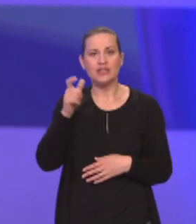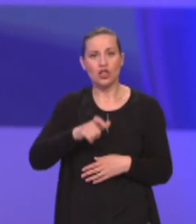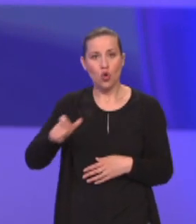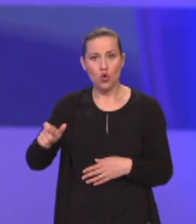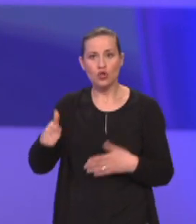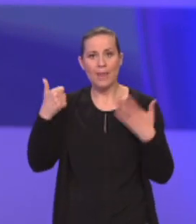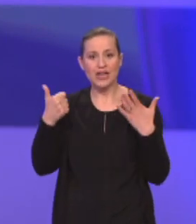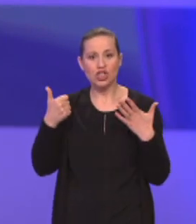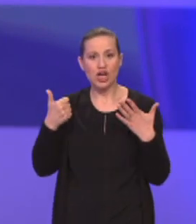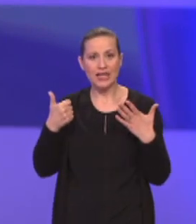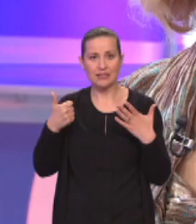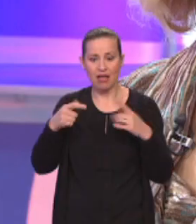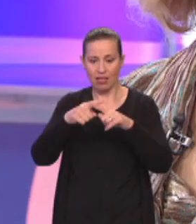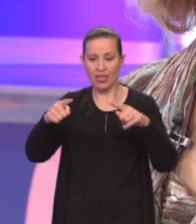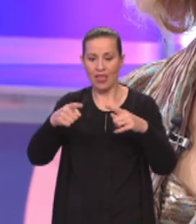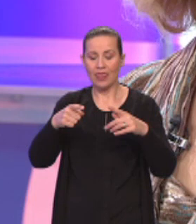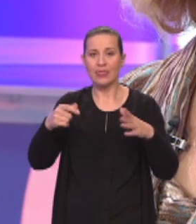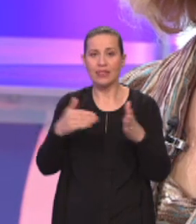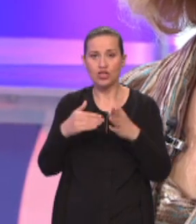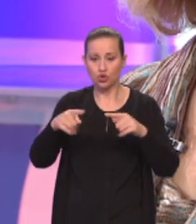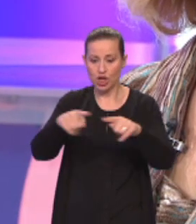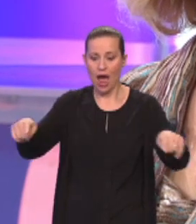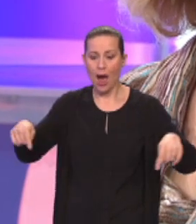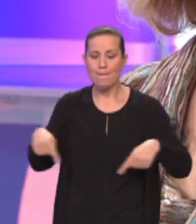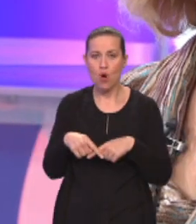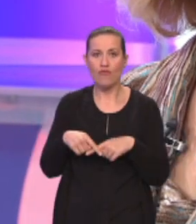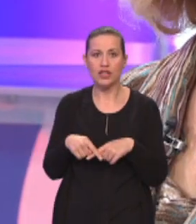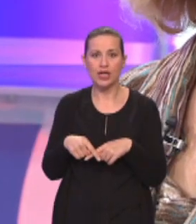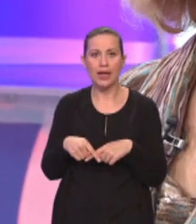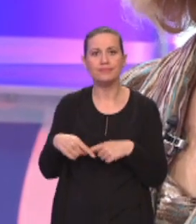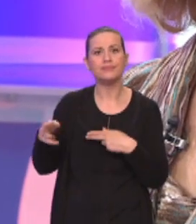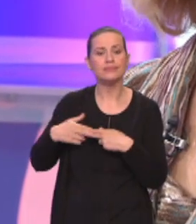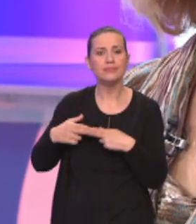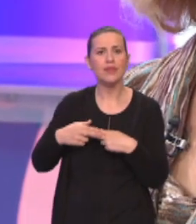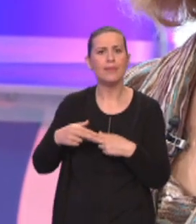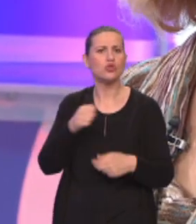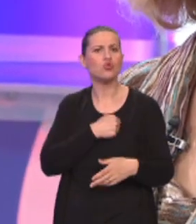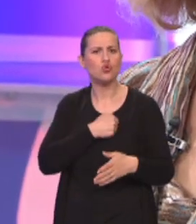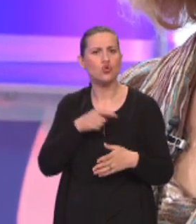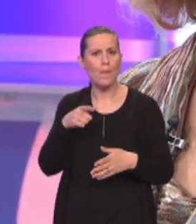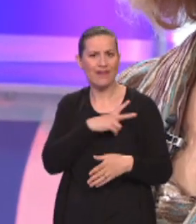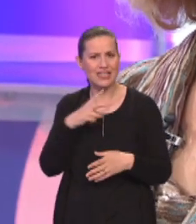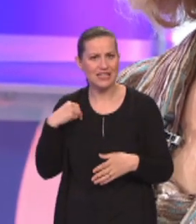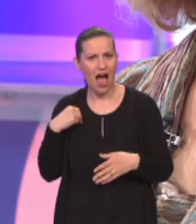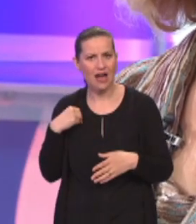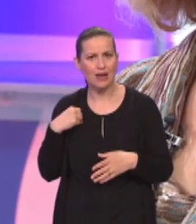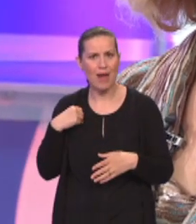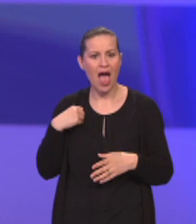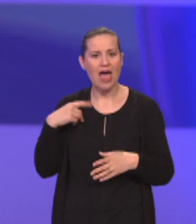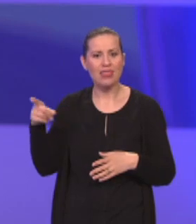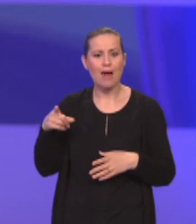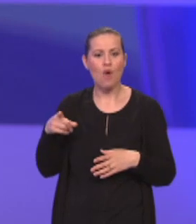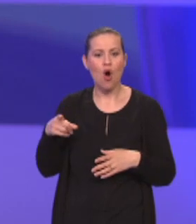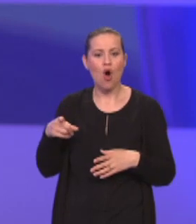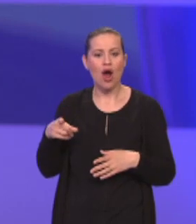6000 neto površine. Biće smješten u Dubravi pored Franjevačkog samostana. Lokacija je izabrana iz više razloga. Prvo